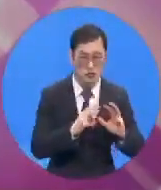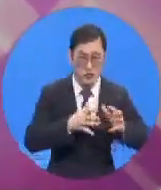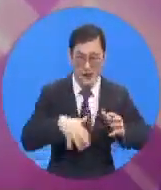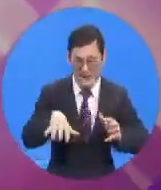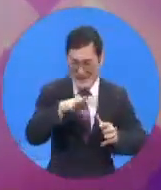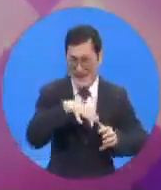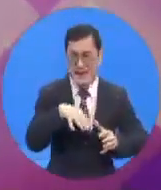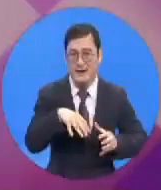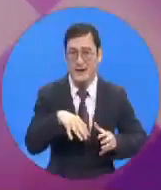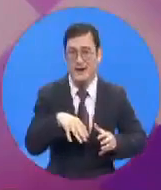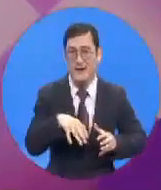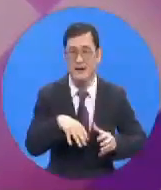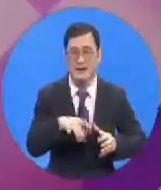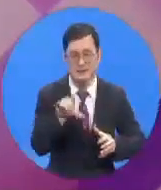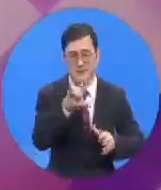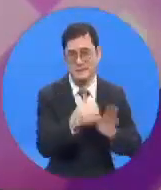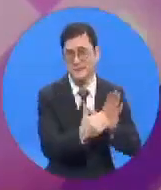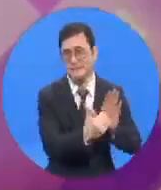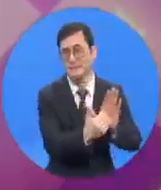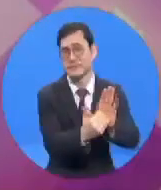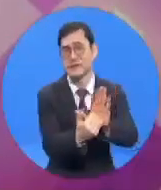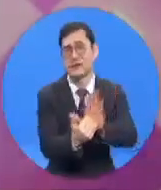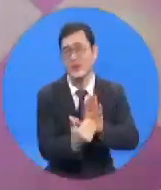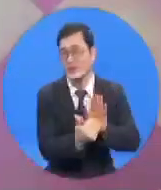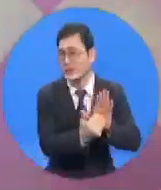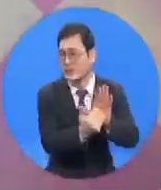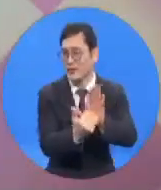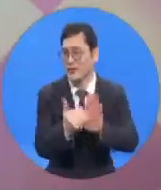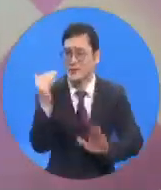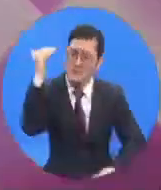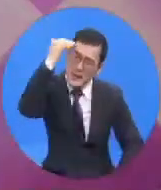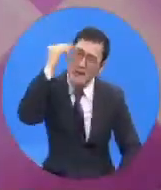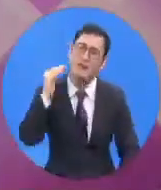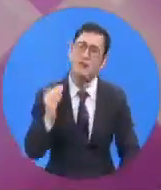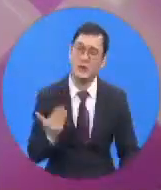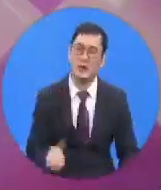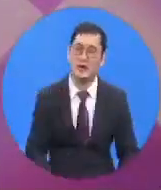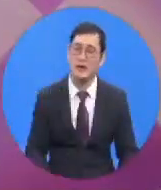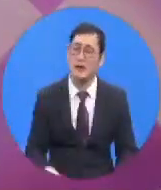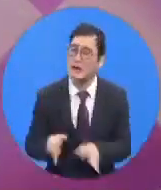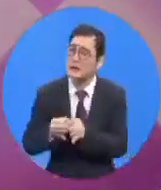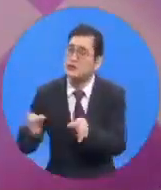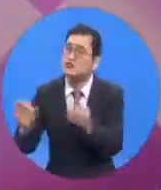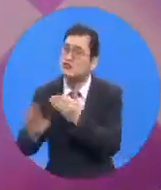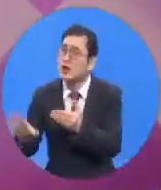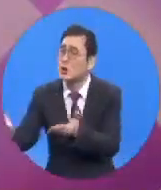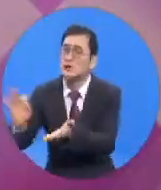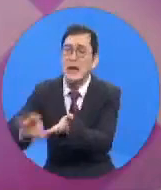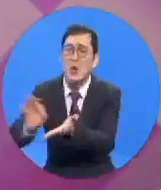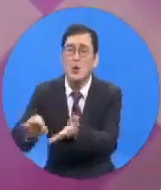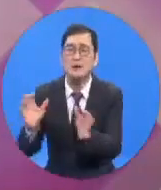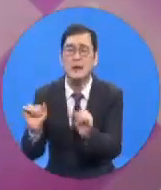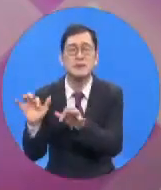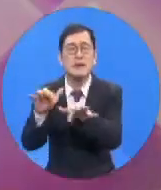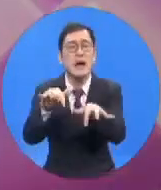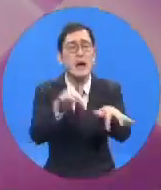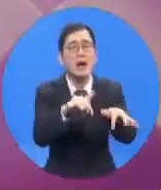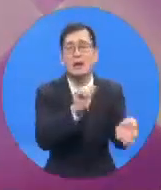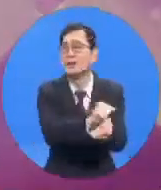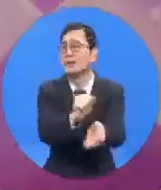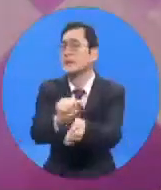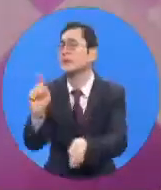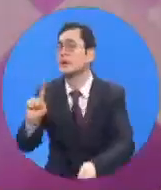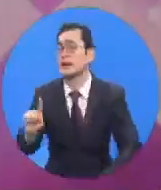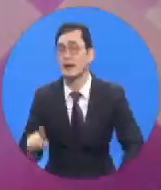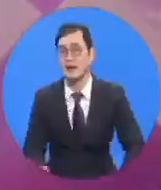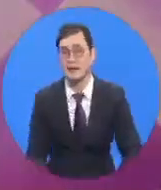있다. 왜냐하면 재난지원금이라는 건 결국 소비를 늘리라는 뜻인데 지금은 소비보다는 방역이 우선이다. 지금 이렇게 방역당국을 보고 있는 거 아니냐.